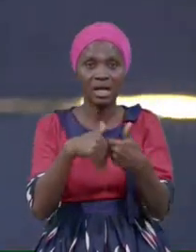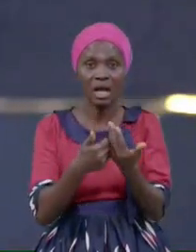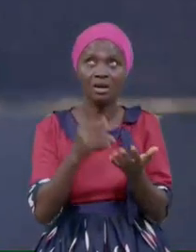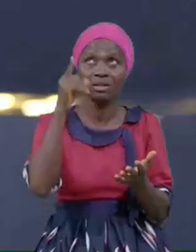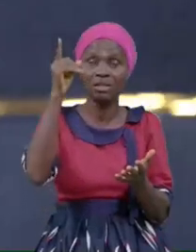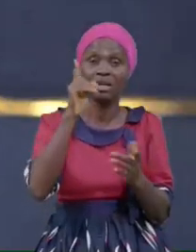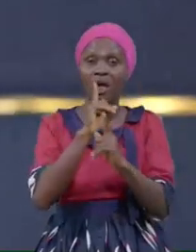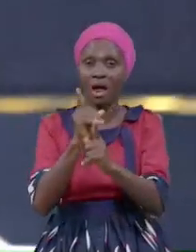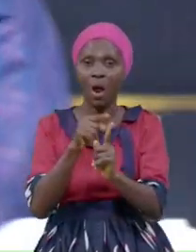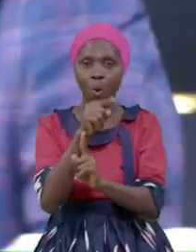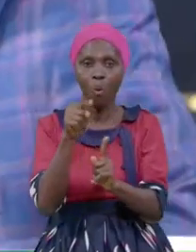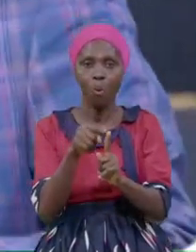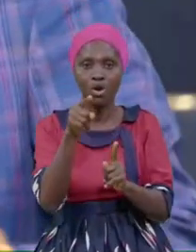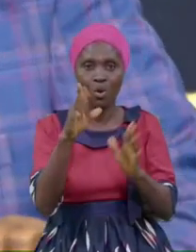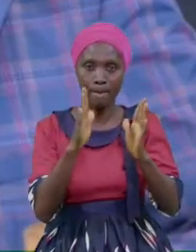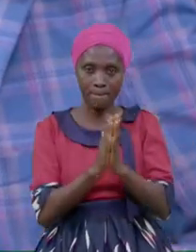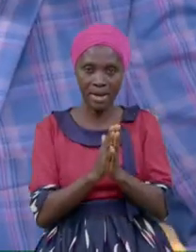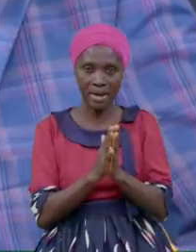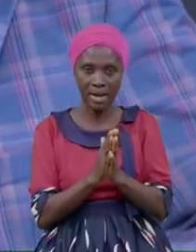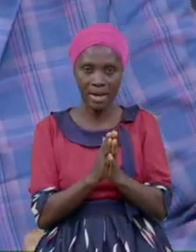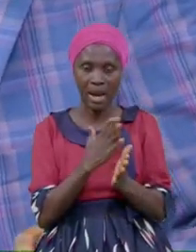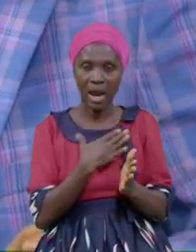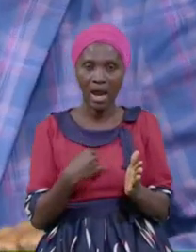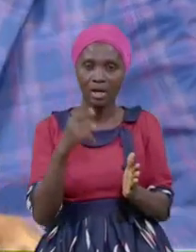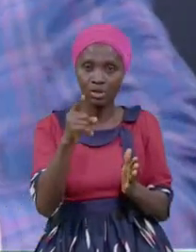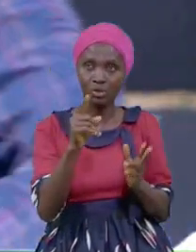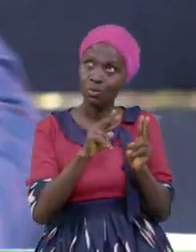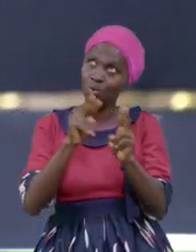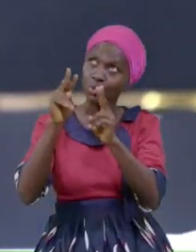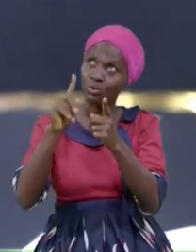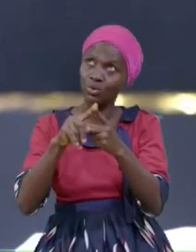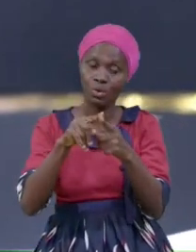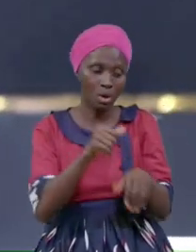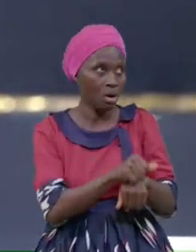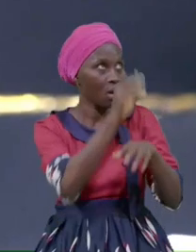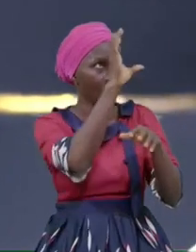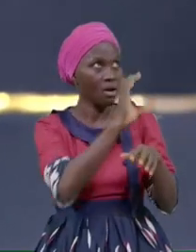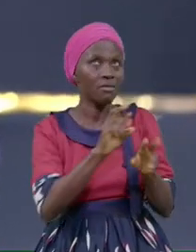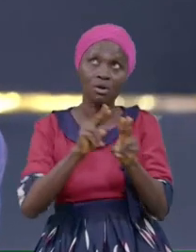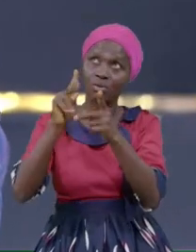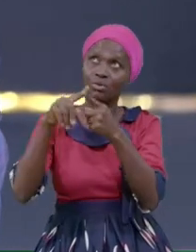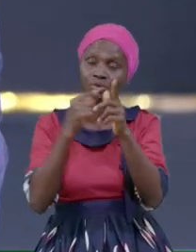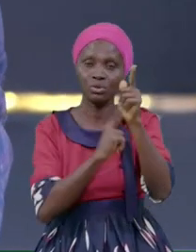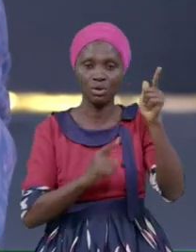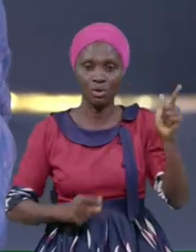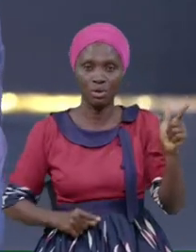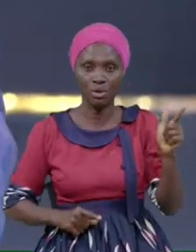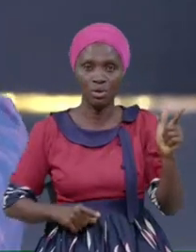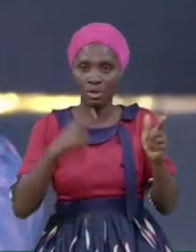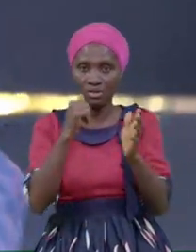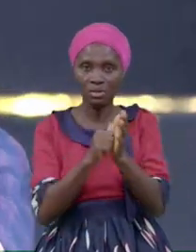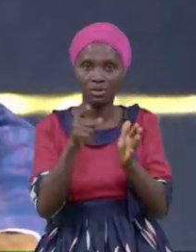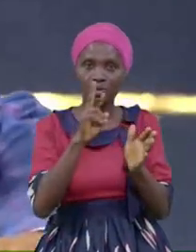pries. Et tu portes les regards au calvaire, tu regardes au Seigneur. Et il dit, regarde